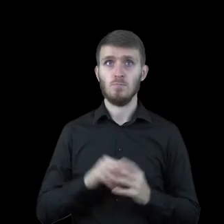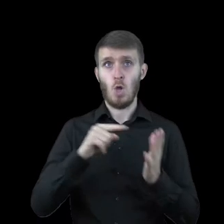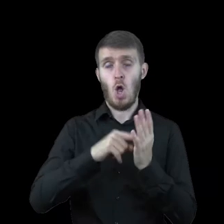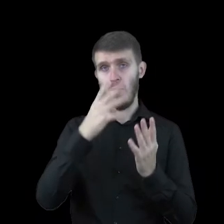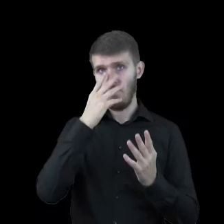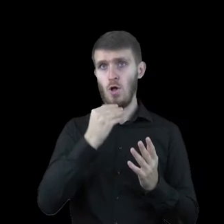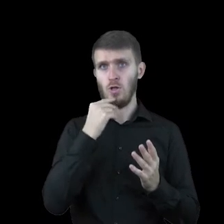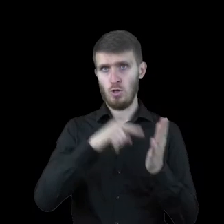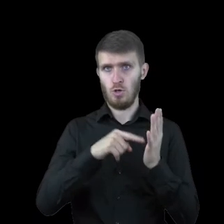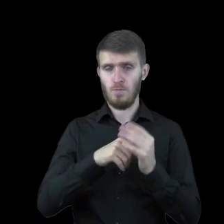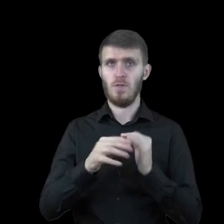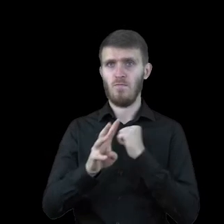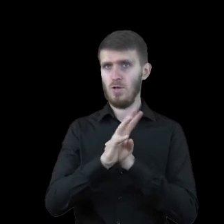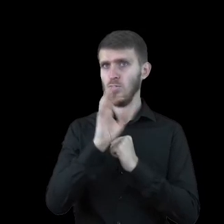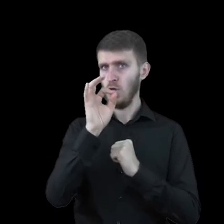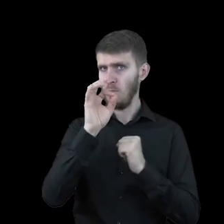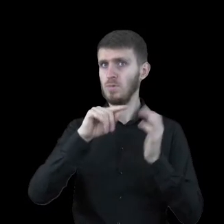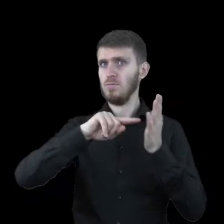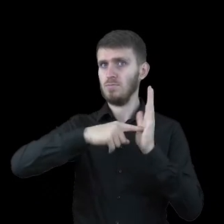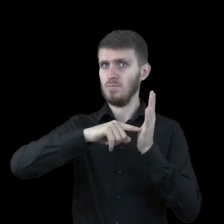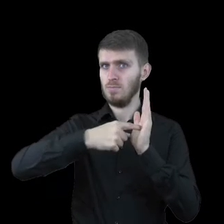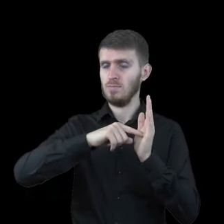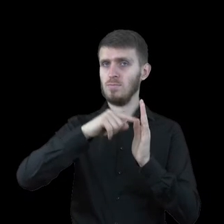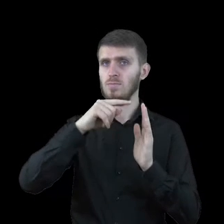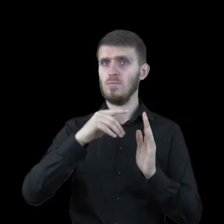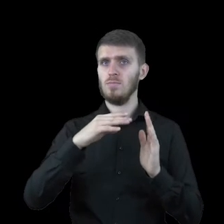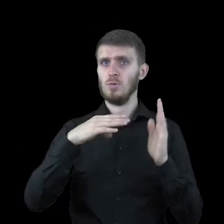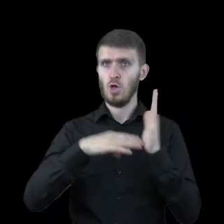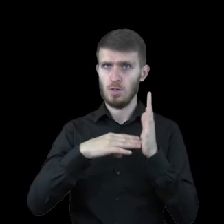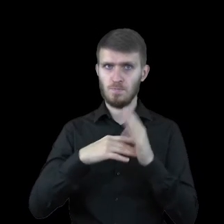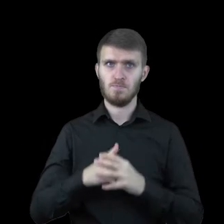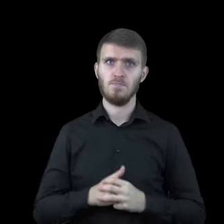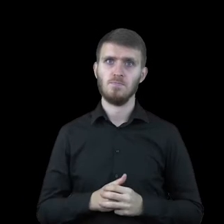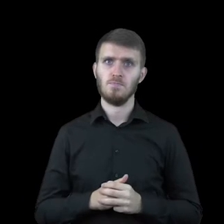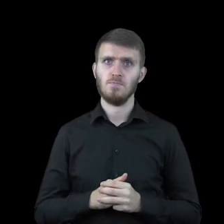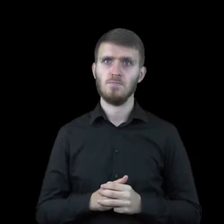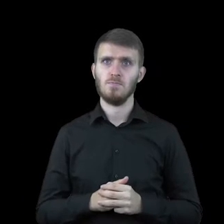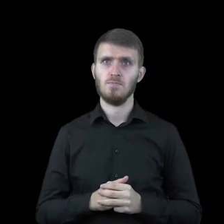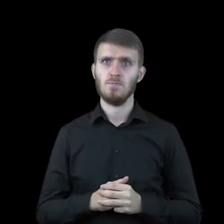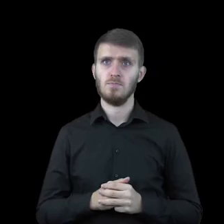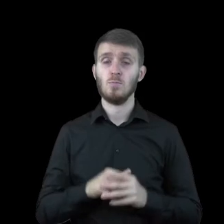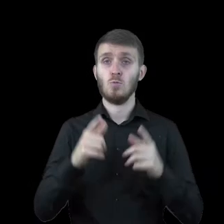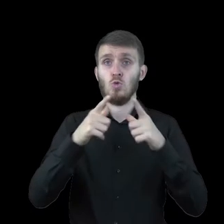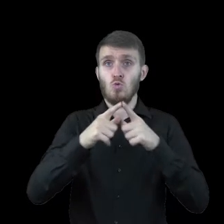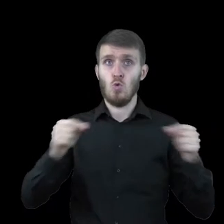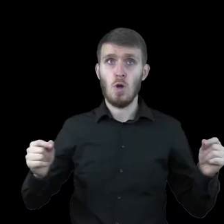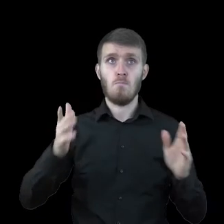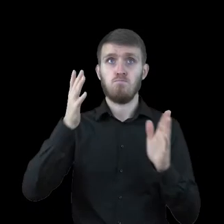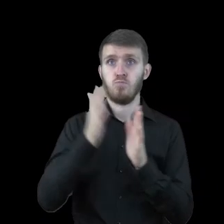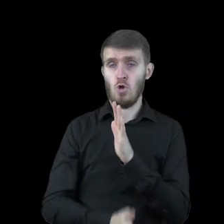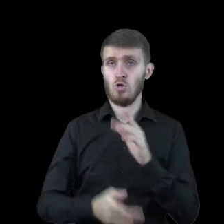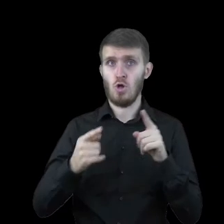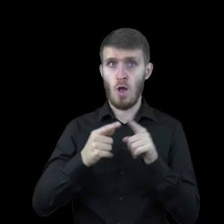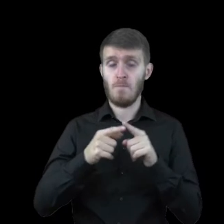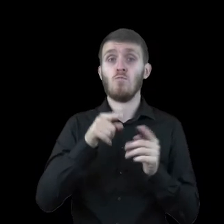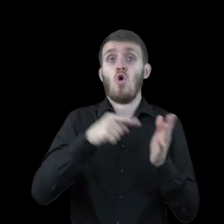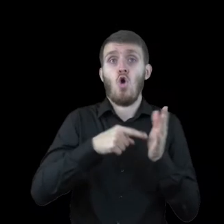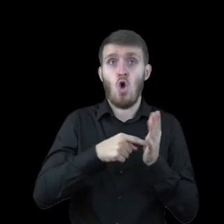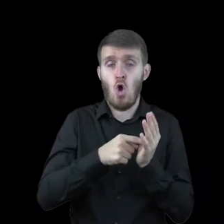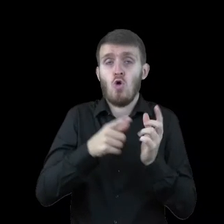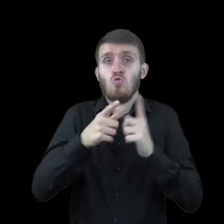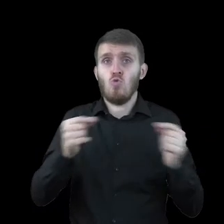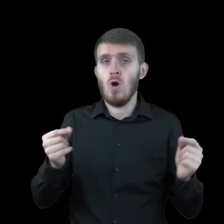prosty. I teraz jeśli... Trójkąt prostokątny to jest właśnie taki trójkąt, który